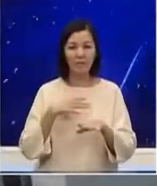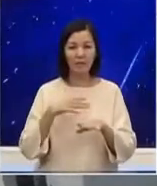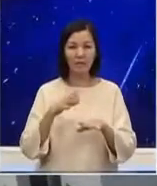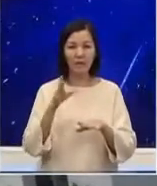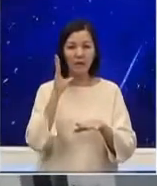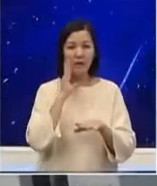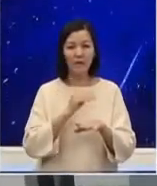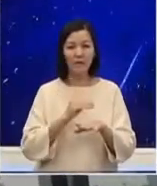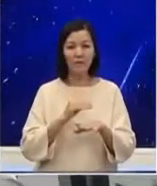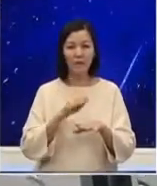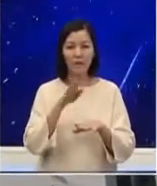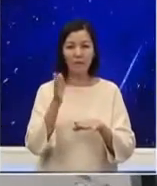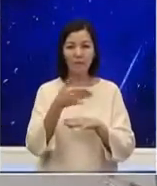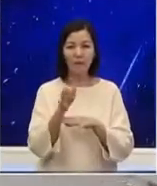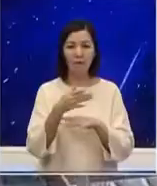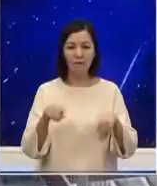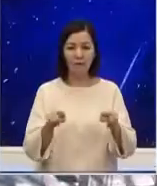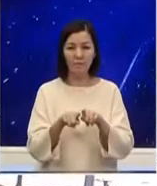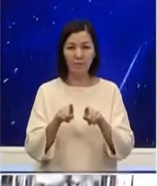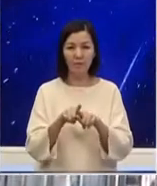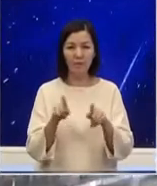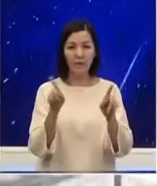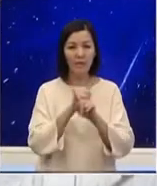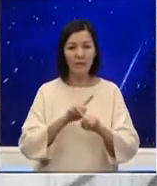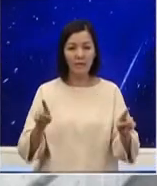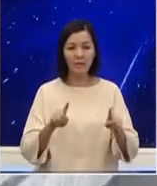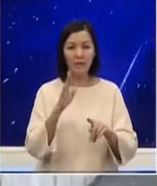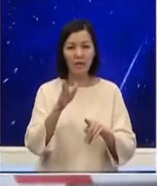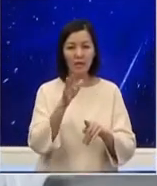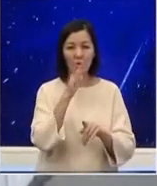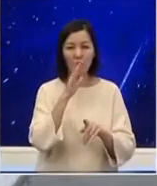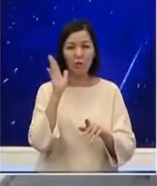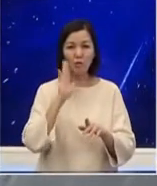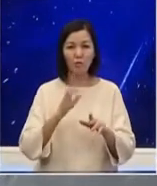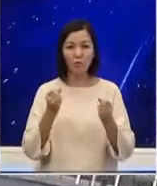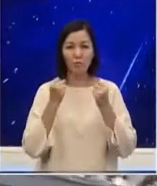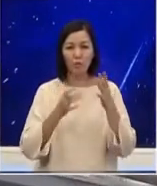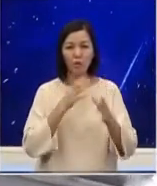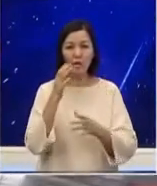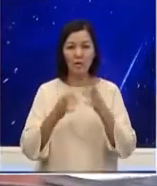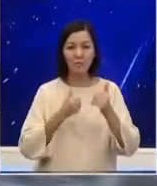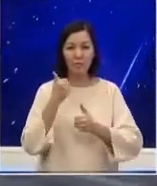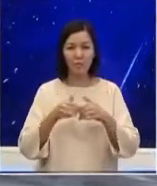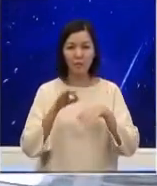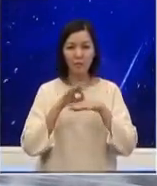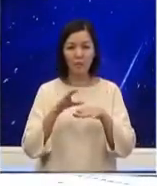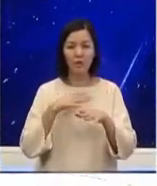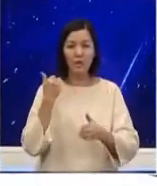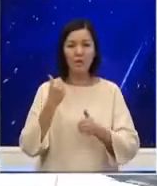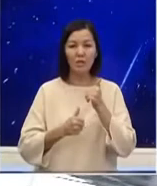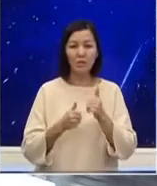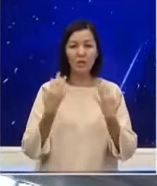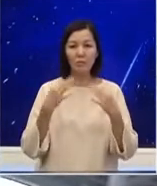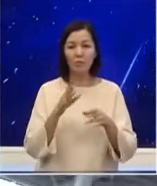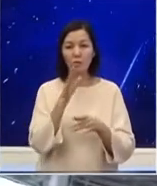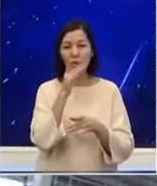балық сұлбасына ұқсаған. Нысан осымен ерекшеленеді. Мұнда алдағы уақытта су спорт түрлерінен әлем чемпионаты өтетін болады. Жарыстардан тыс уақытта